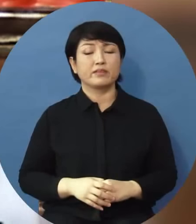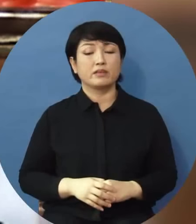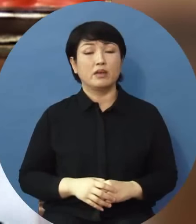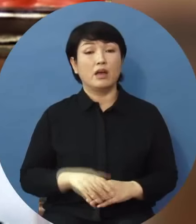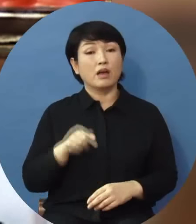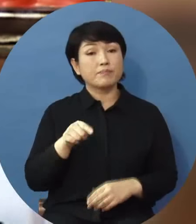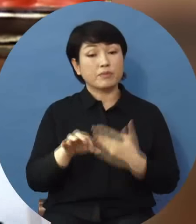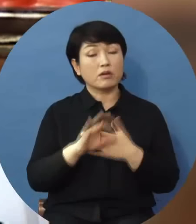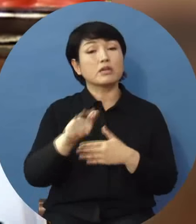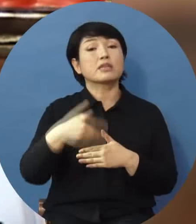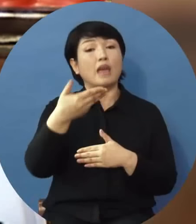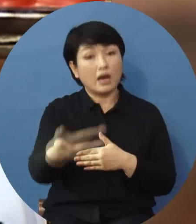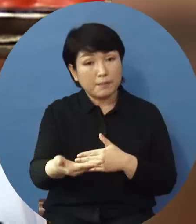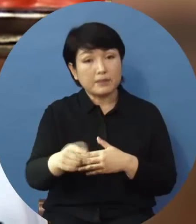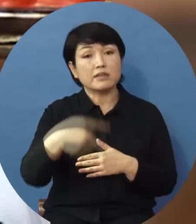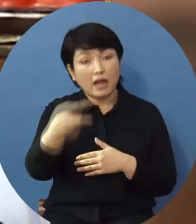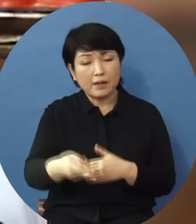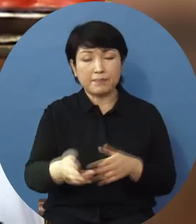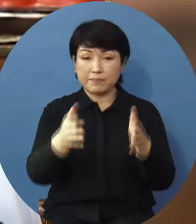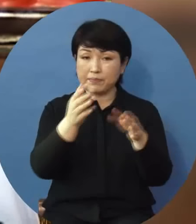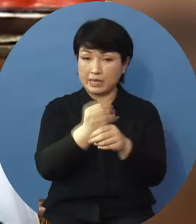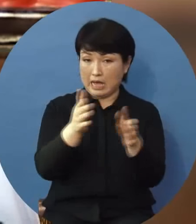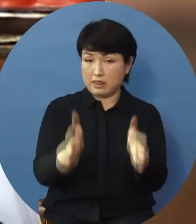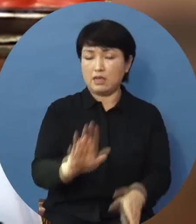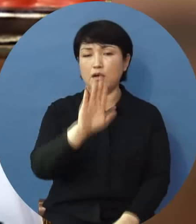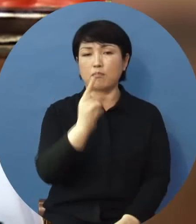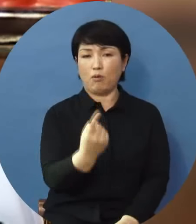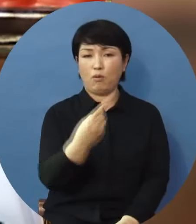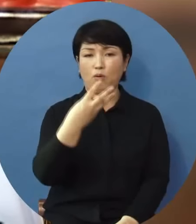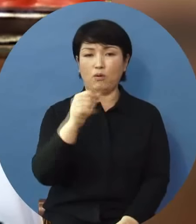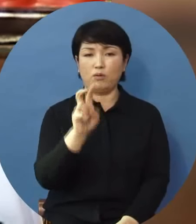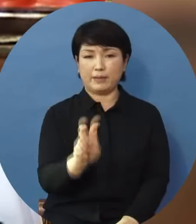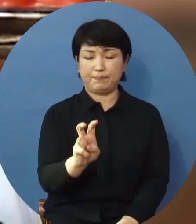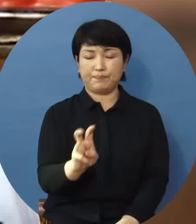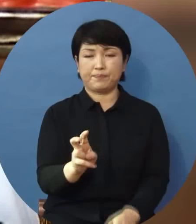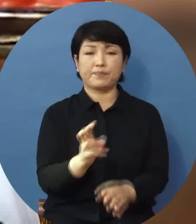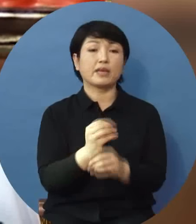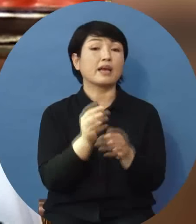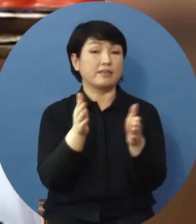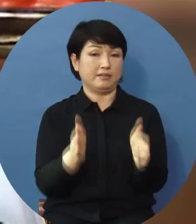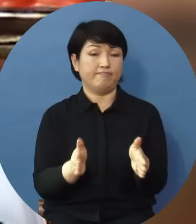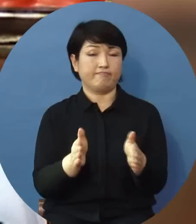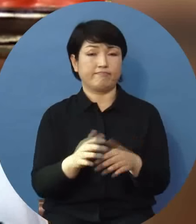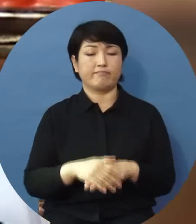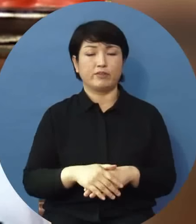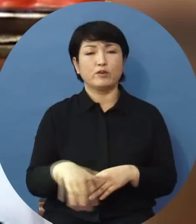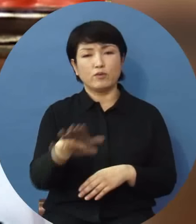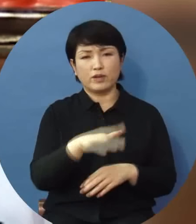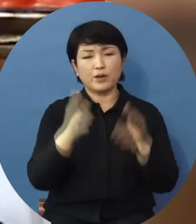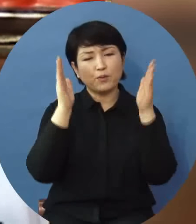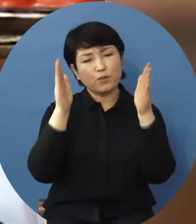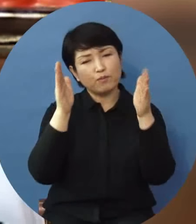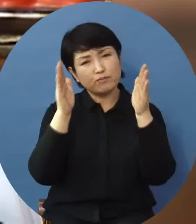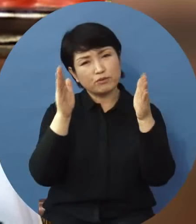그러면 나머지 기간은 뭐냐? 이 보림 기간이. 보림 기간. 오늘 우리들은